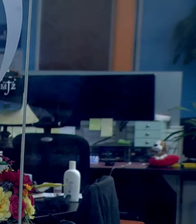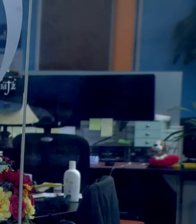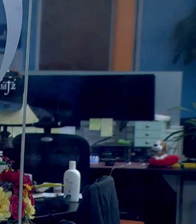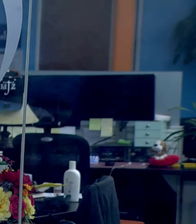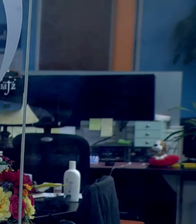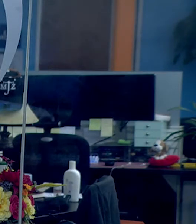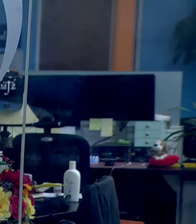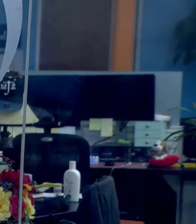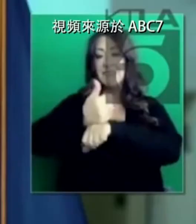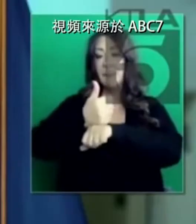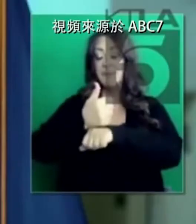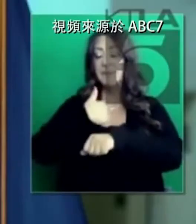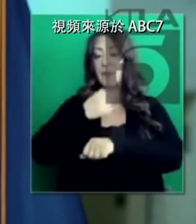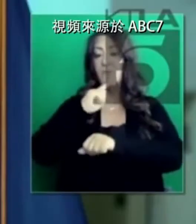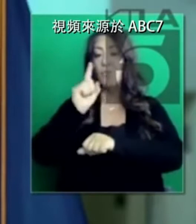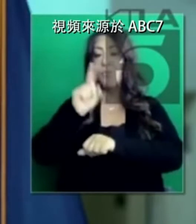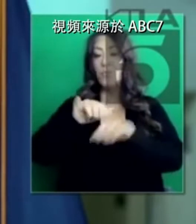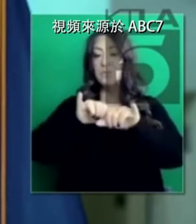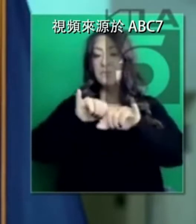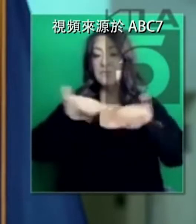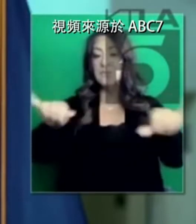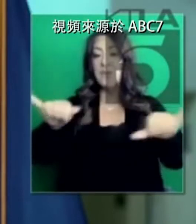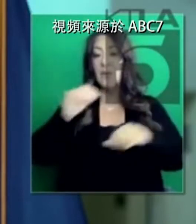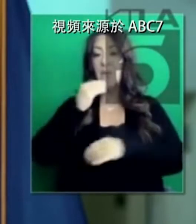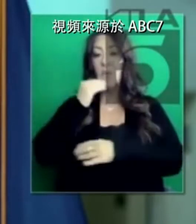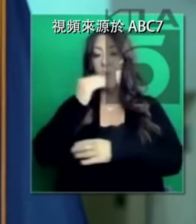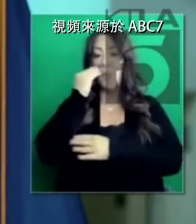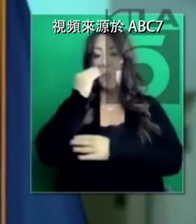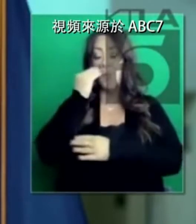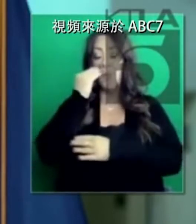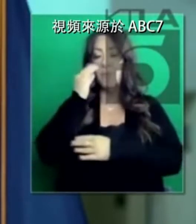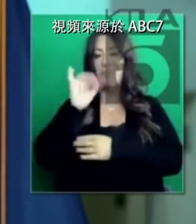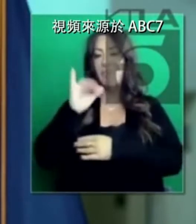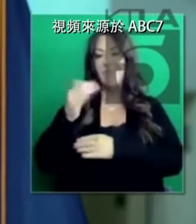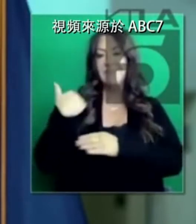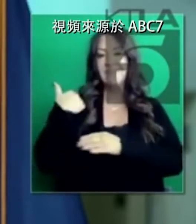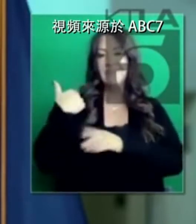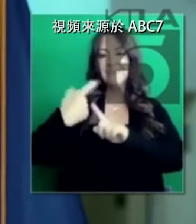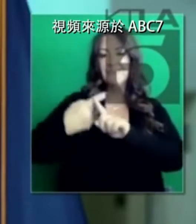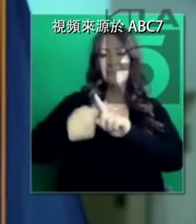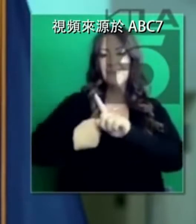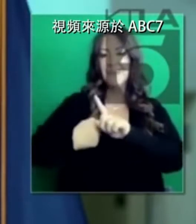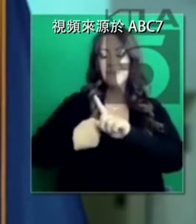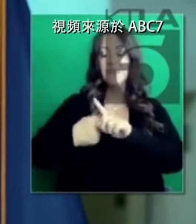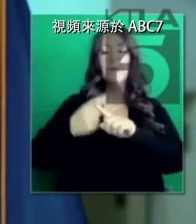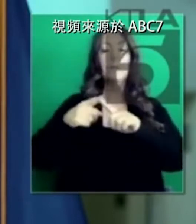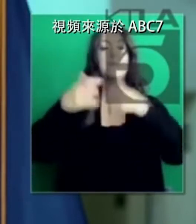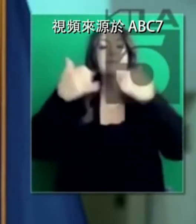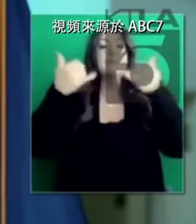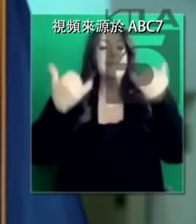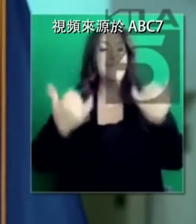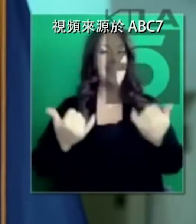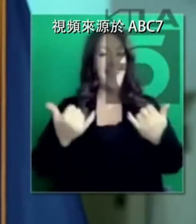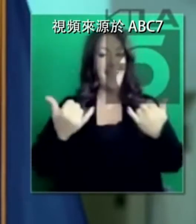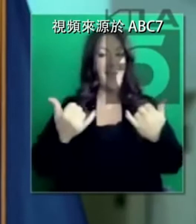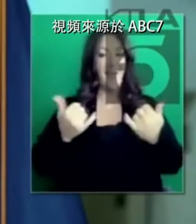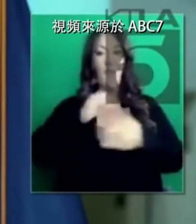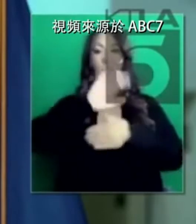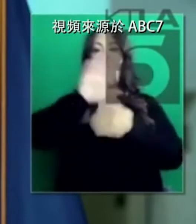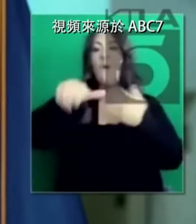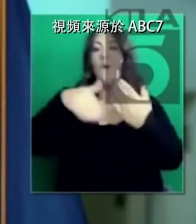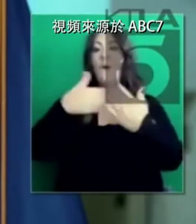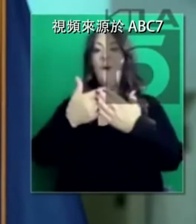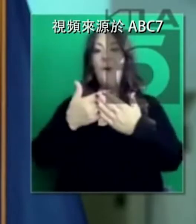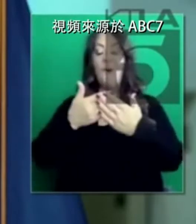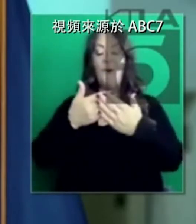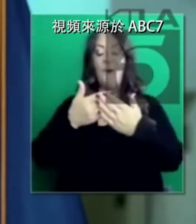限制。这也就意味着取消晚10点至早5点的非必要活动限制。 加州公共卫生厅在一份声明中表